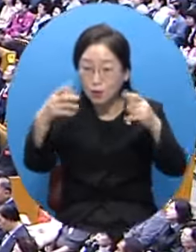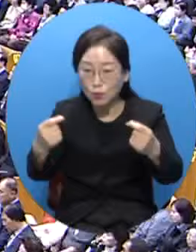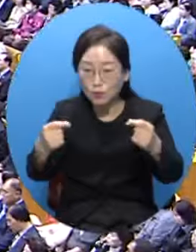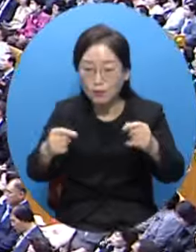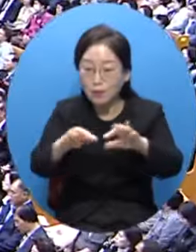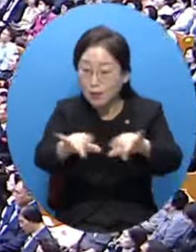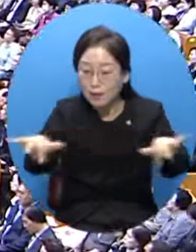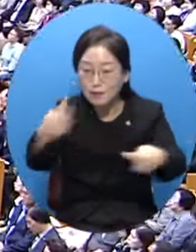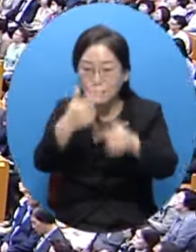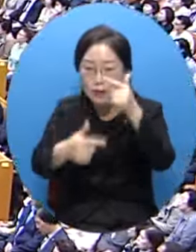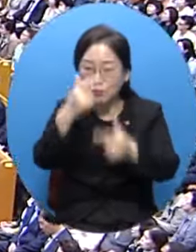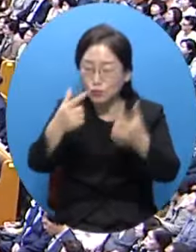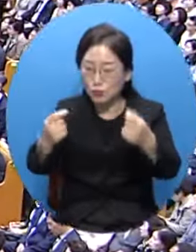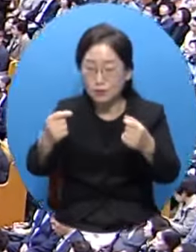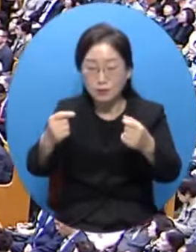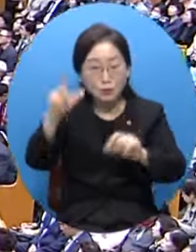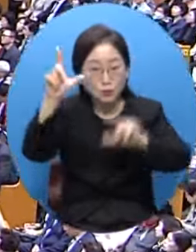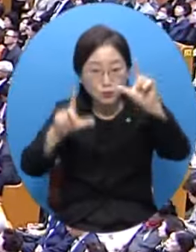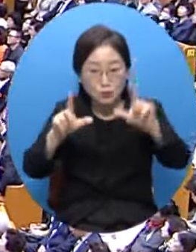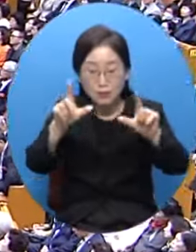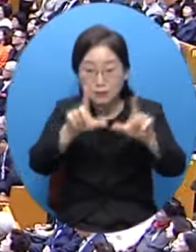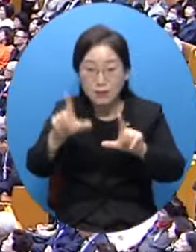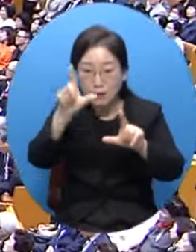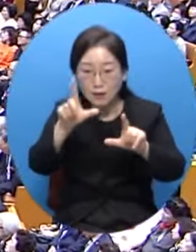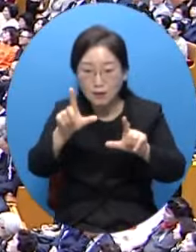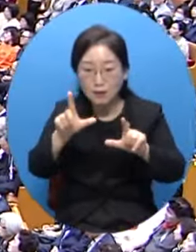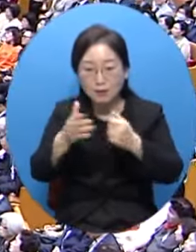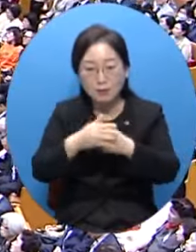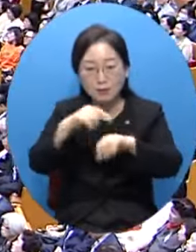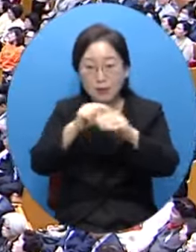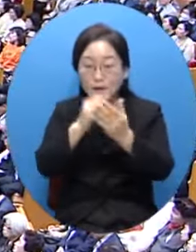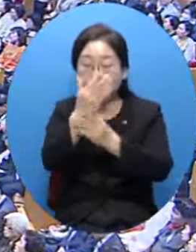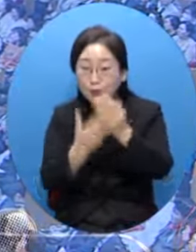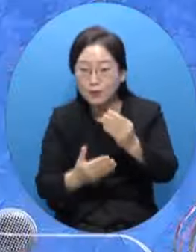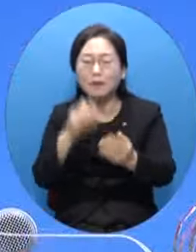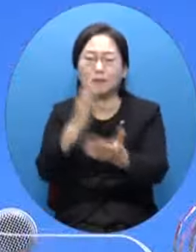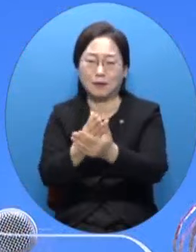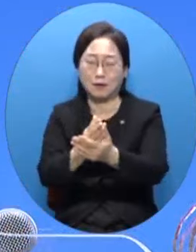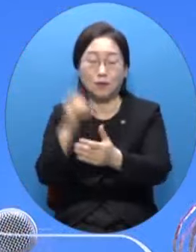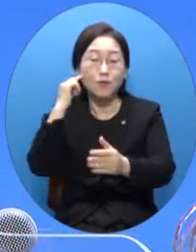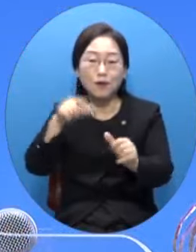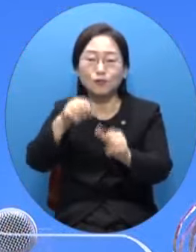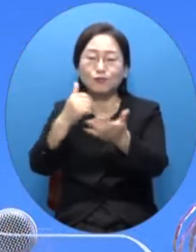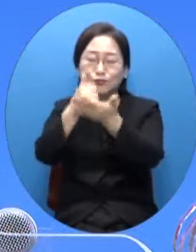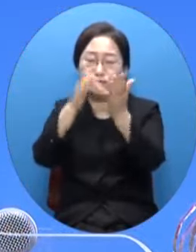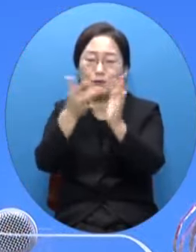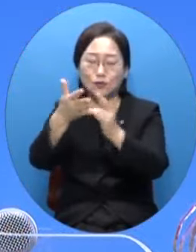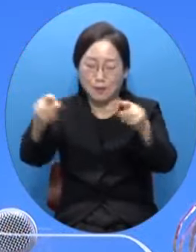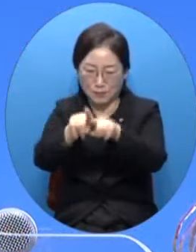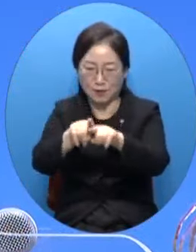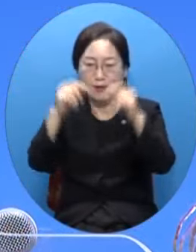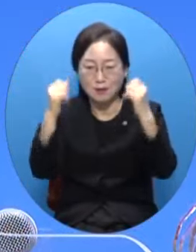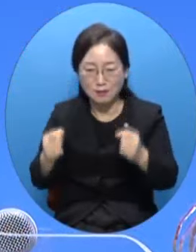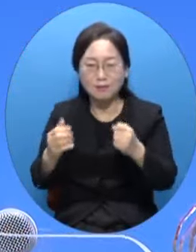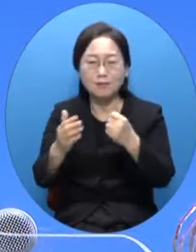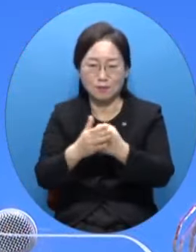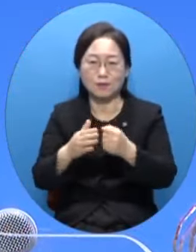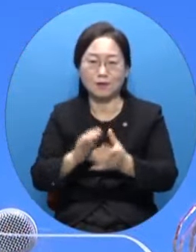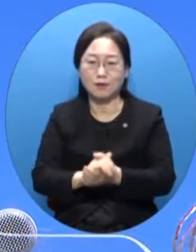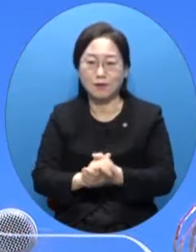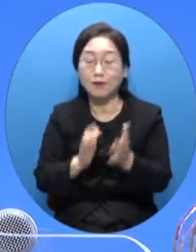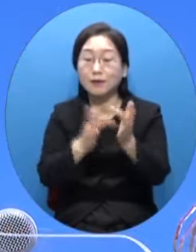할지라도 절대로 포기하거나 뒤로 물러서면 안 됩니다. 우리의 구세주 예수님이 계시기 때문인 것입니다. 예수님을 만나